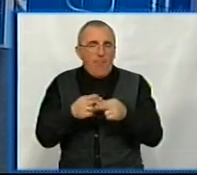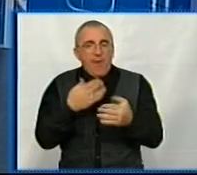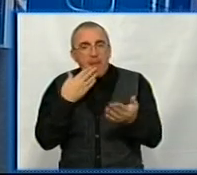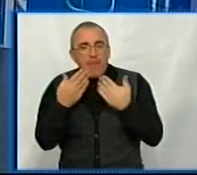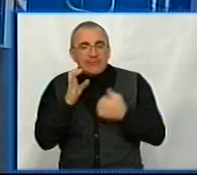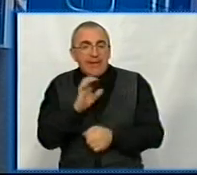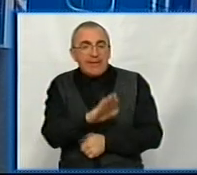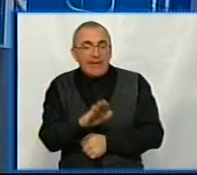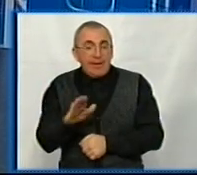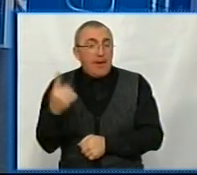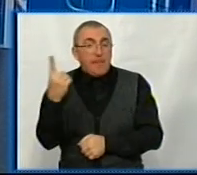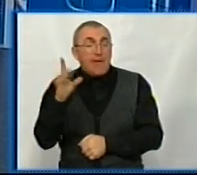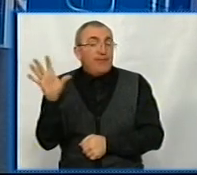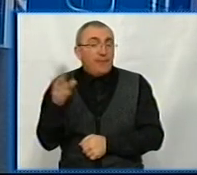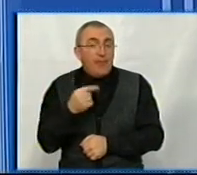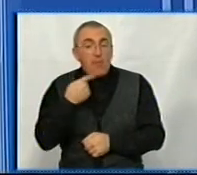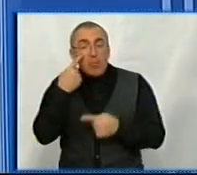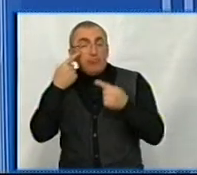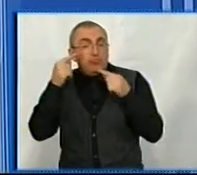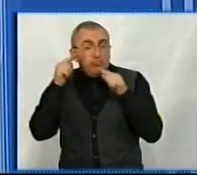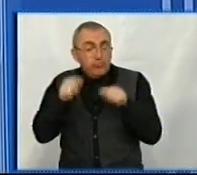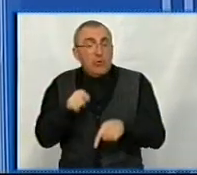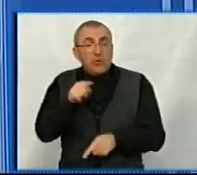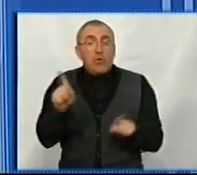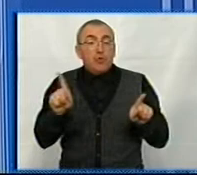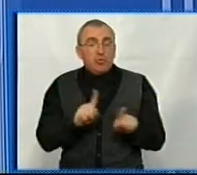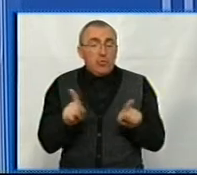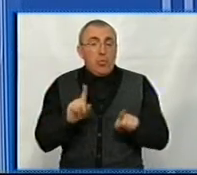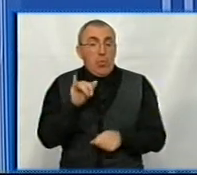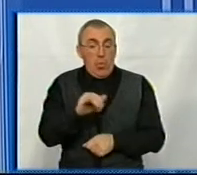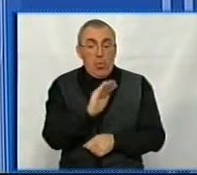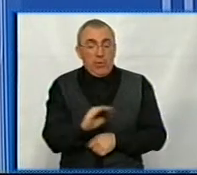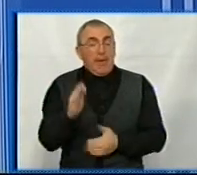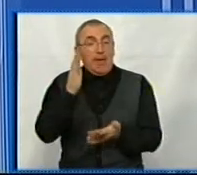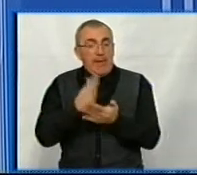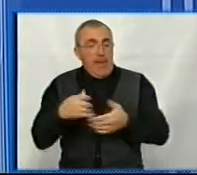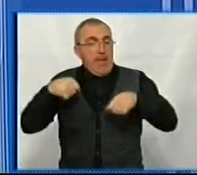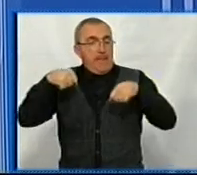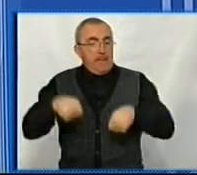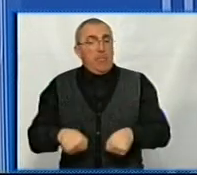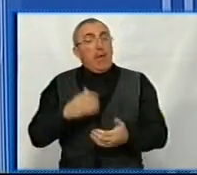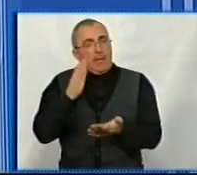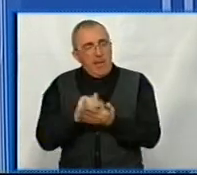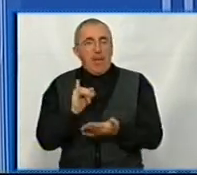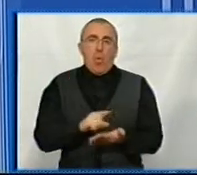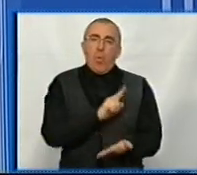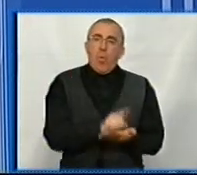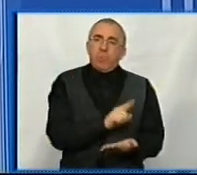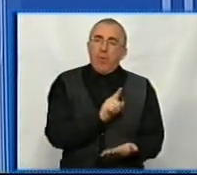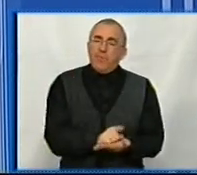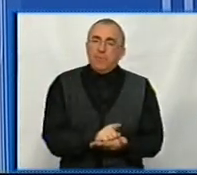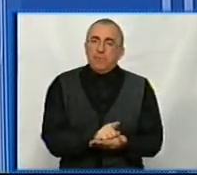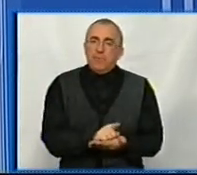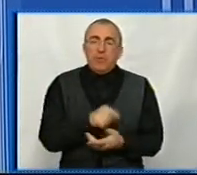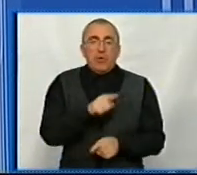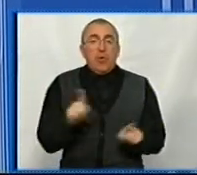дітьми. Перше за все, ми акцентуємо увагу про те, що у дитини є права, але є обов'язки. Про